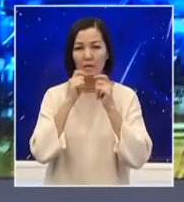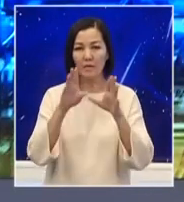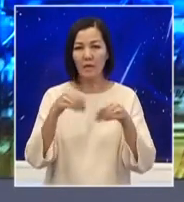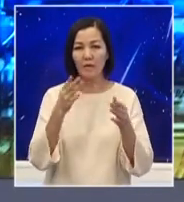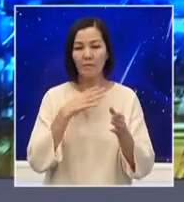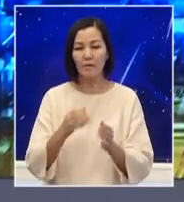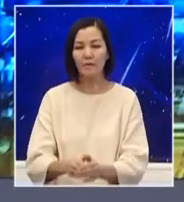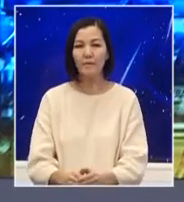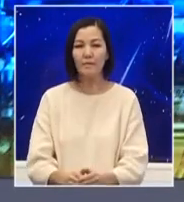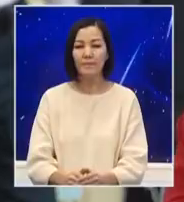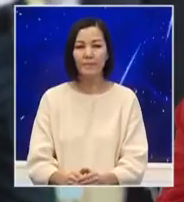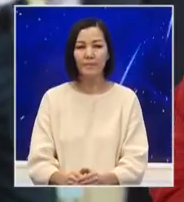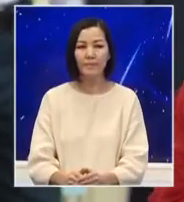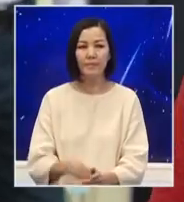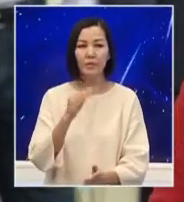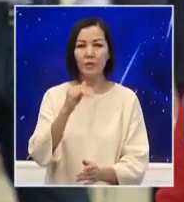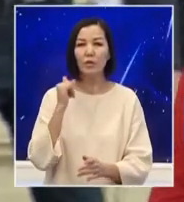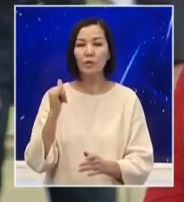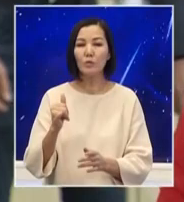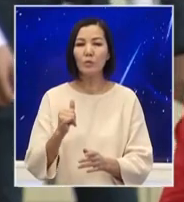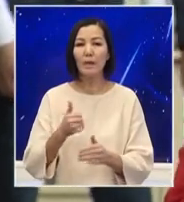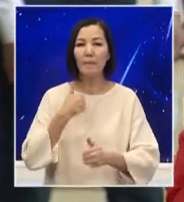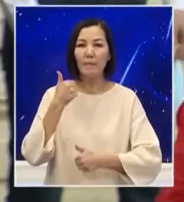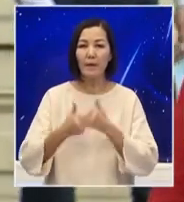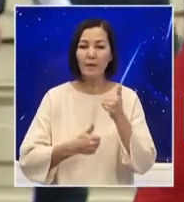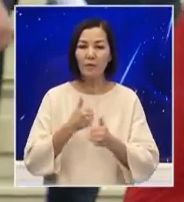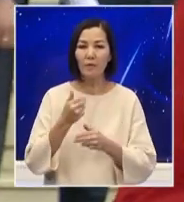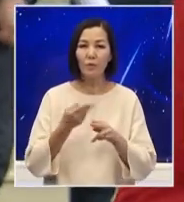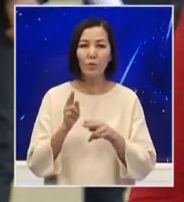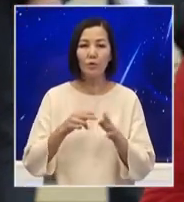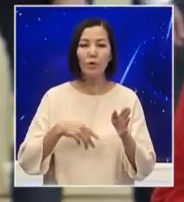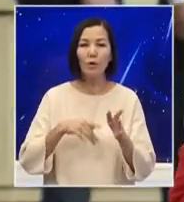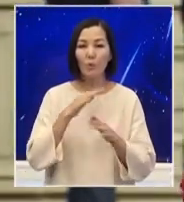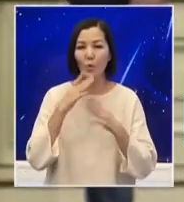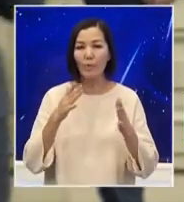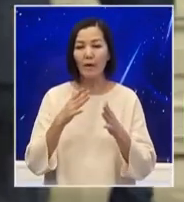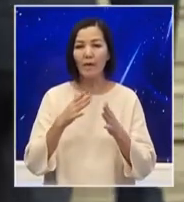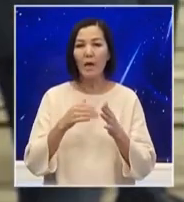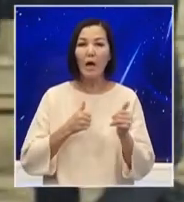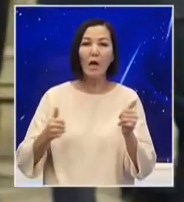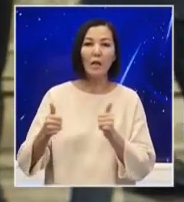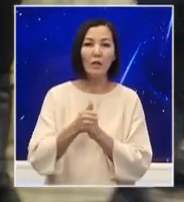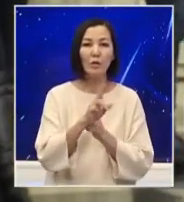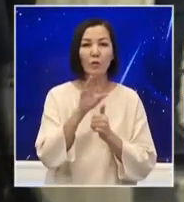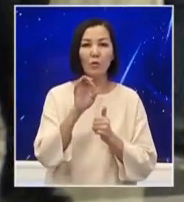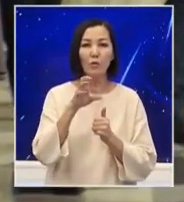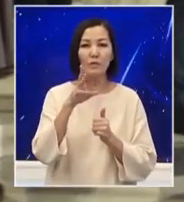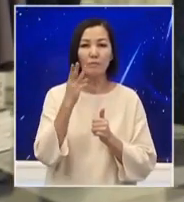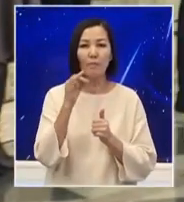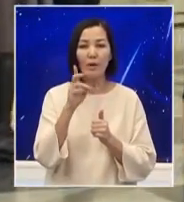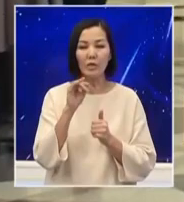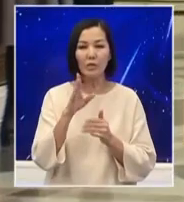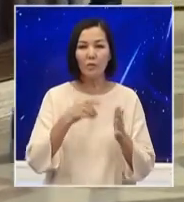болды. Жетісуда бәйгеде байқауда көп, ал көшбасшының орны бөлек. Өңірдегі әрбір жастың арманы. Мәртебесі жоғары